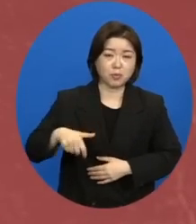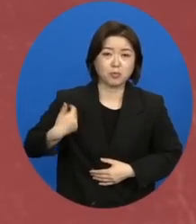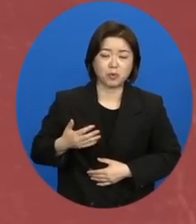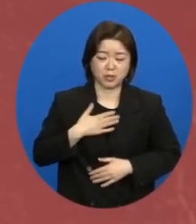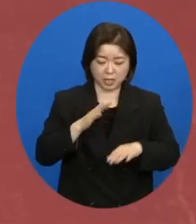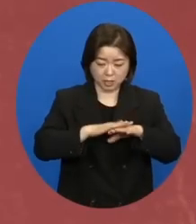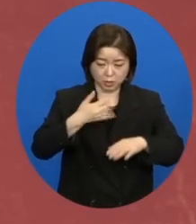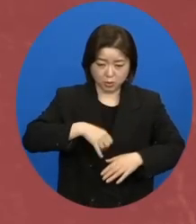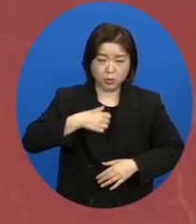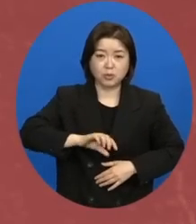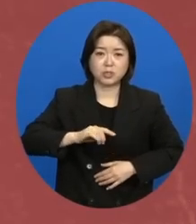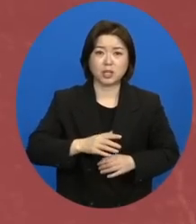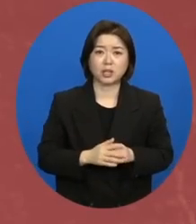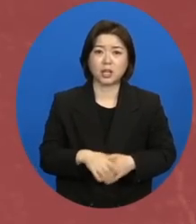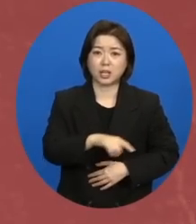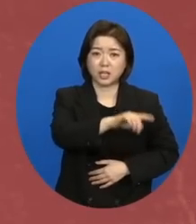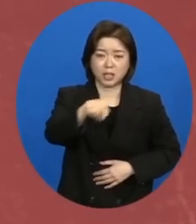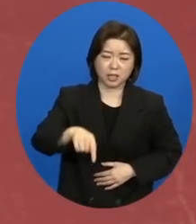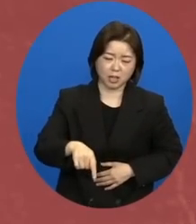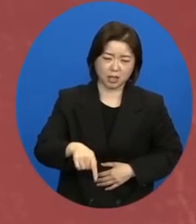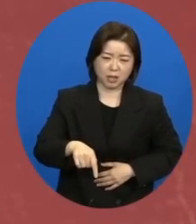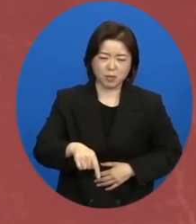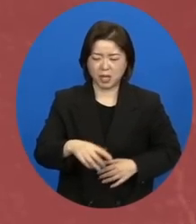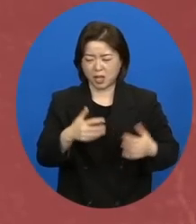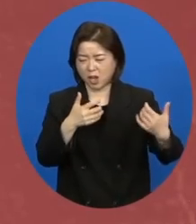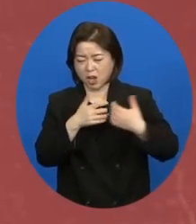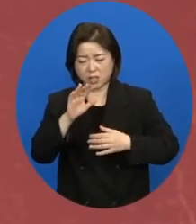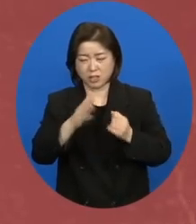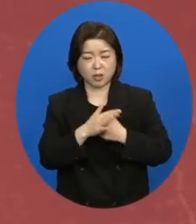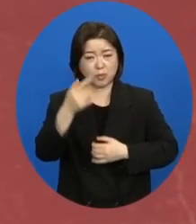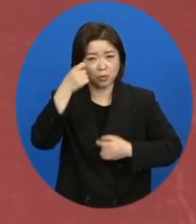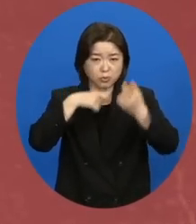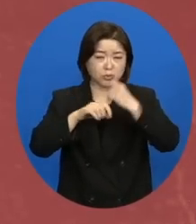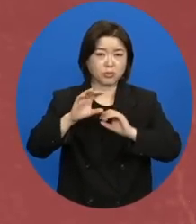손녀들이 소리 때문에 우는 세상이 오지 않게 해달라고 기도하는 거예요.